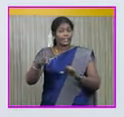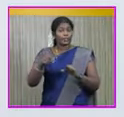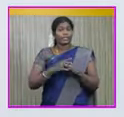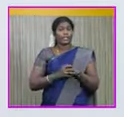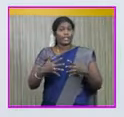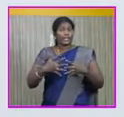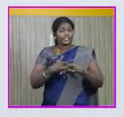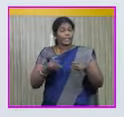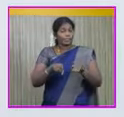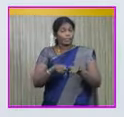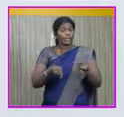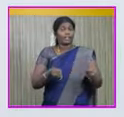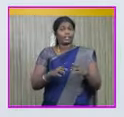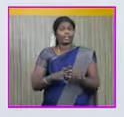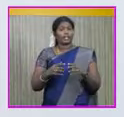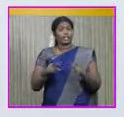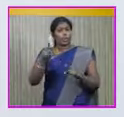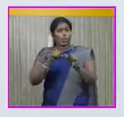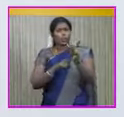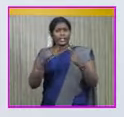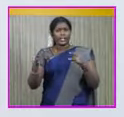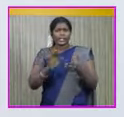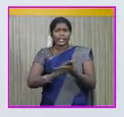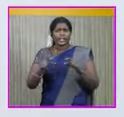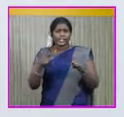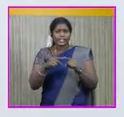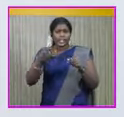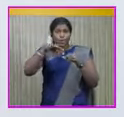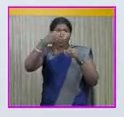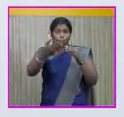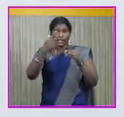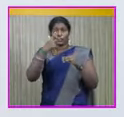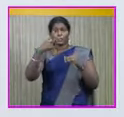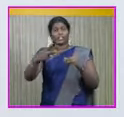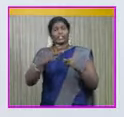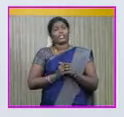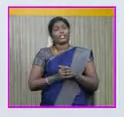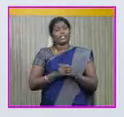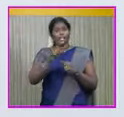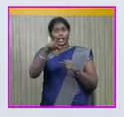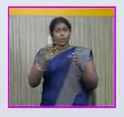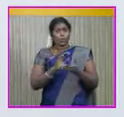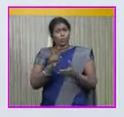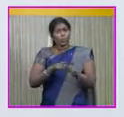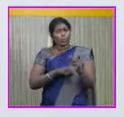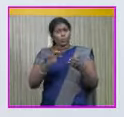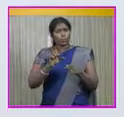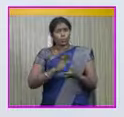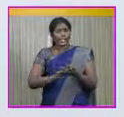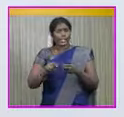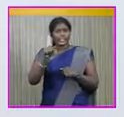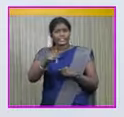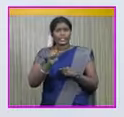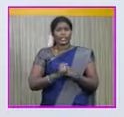இணையாக இருக்கின்றன. YH எங்கே இருக்குன்னு பாருங்கள், இந்த முக்கோணத்துக்குள்ளே இருக்கிற இந்த கோடு, இந்த YH என்ற இந்த கோடானது இந்த முக்கோணத்தின்